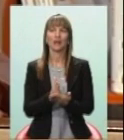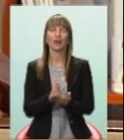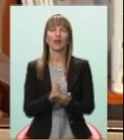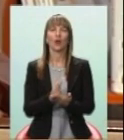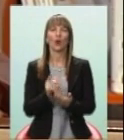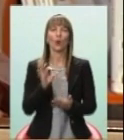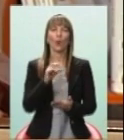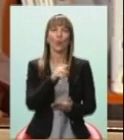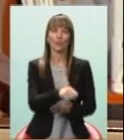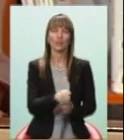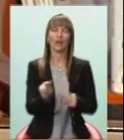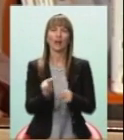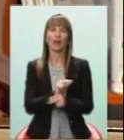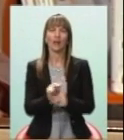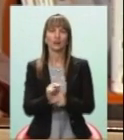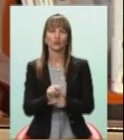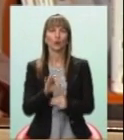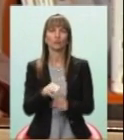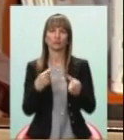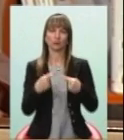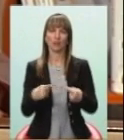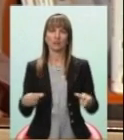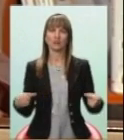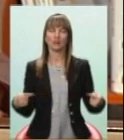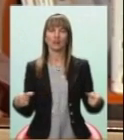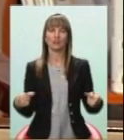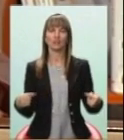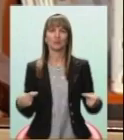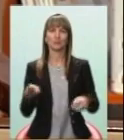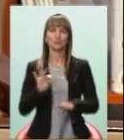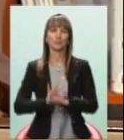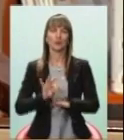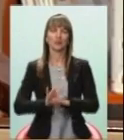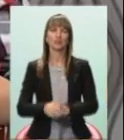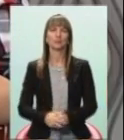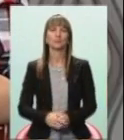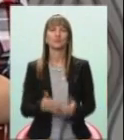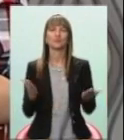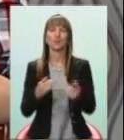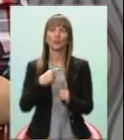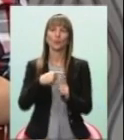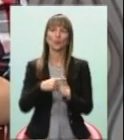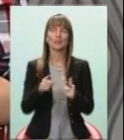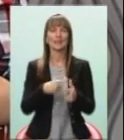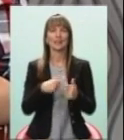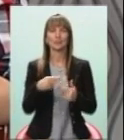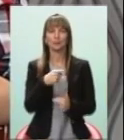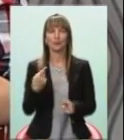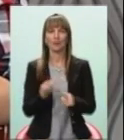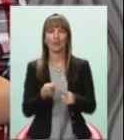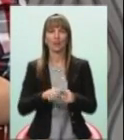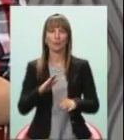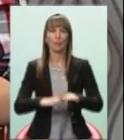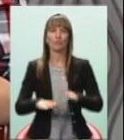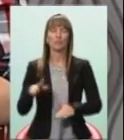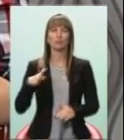Він лічить їх від різних болезней. А які плюси чи мінуси у цій професії